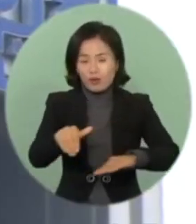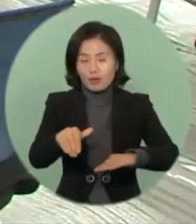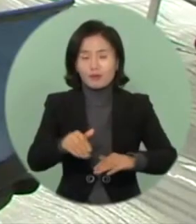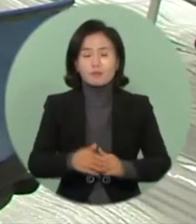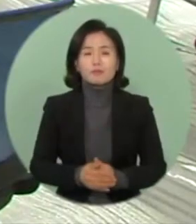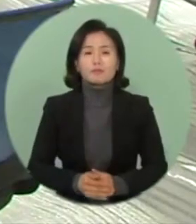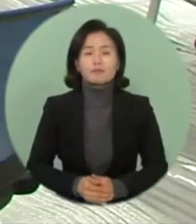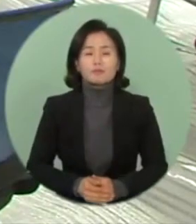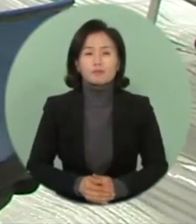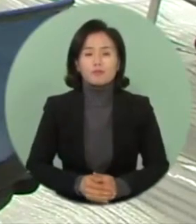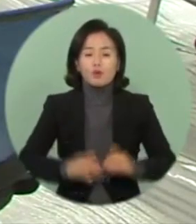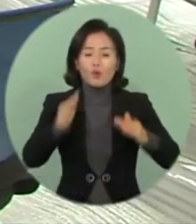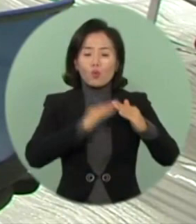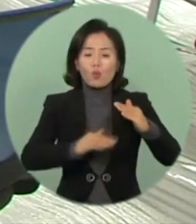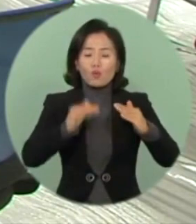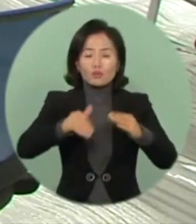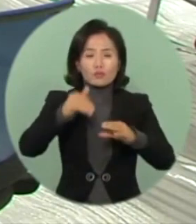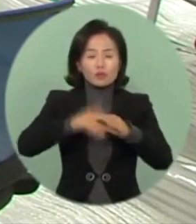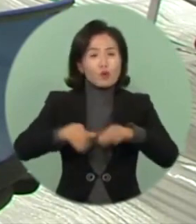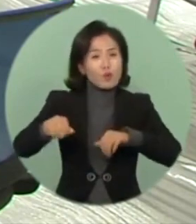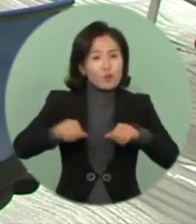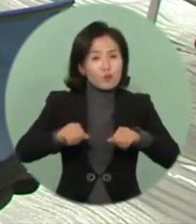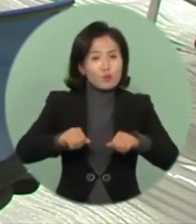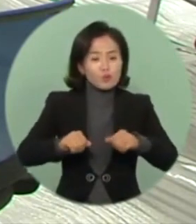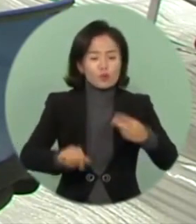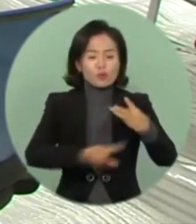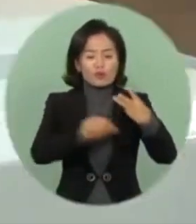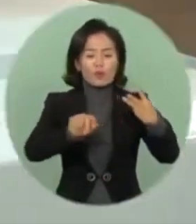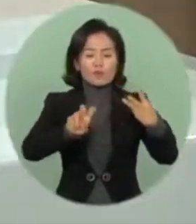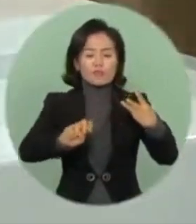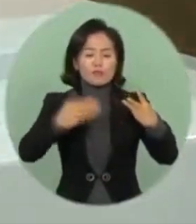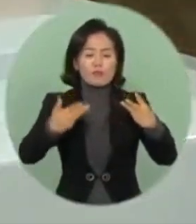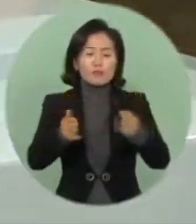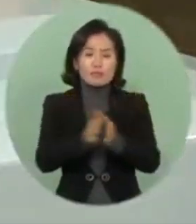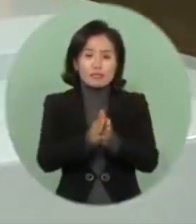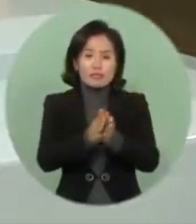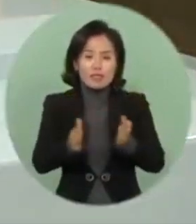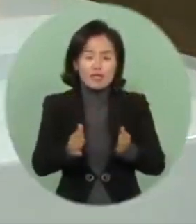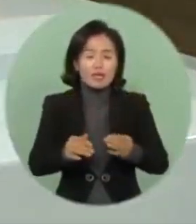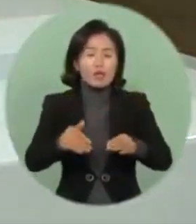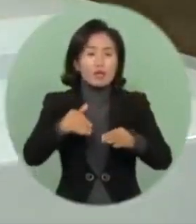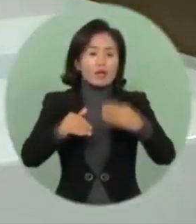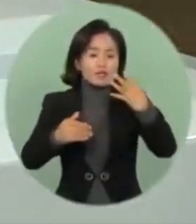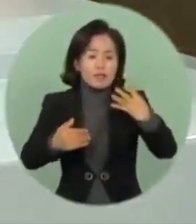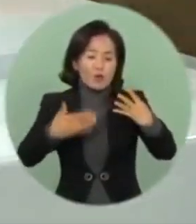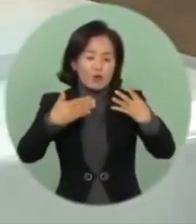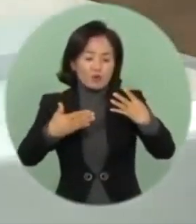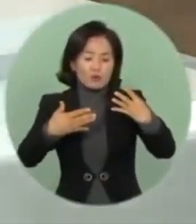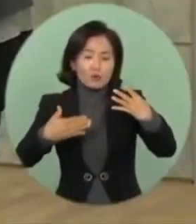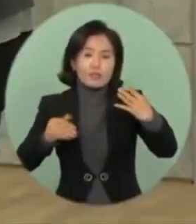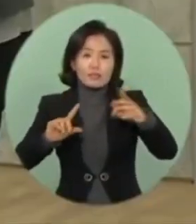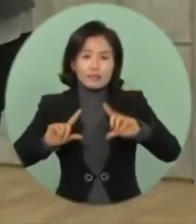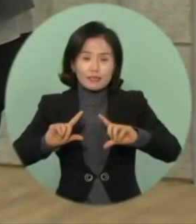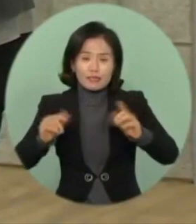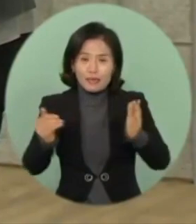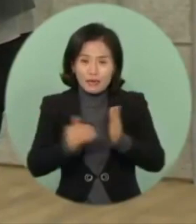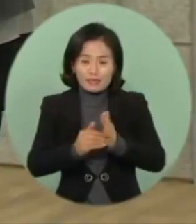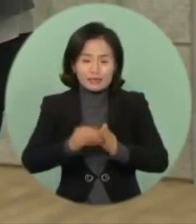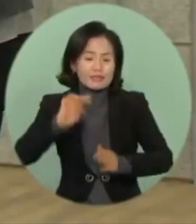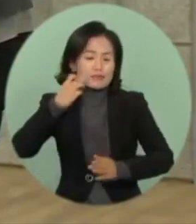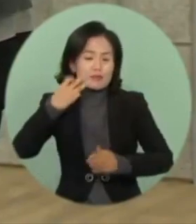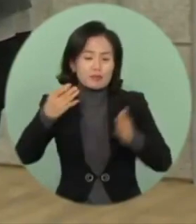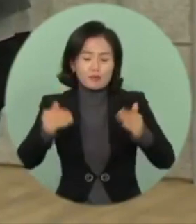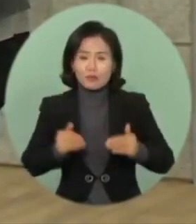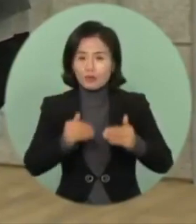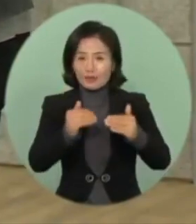있습니다 공식 선거 운동은 오는 28일부터 시작해 투표일 전날인 다음 달 9일까지 13일 동안 펼쳐집니다